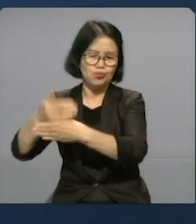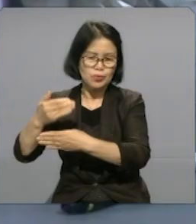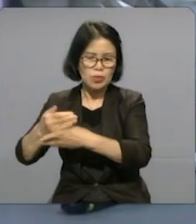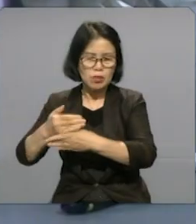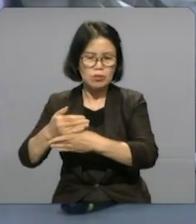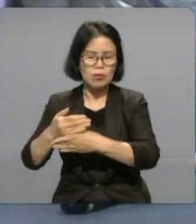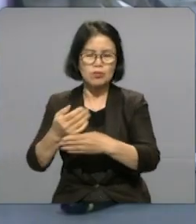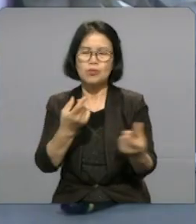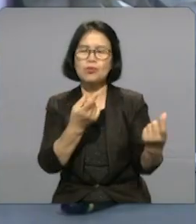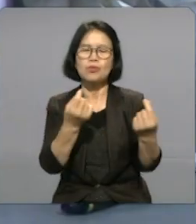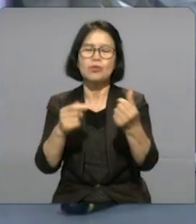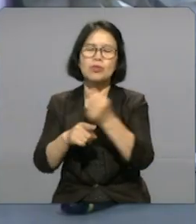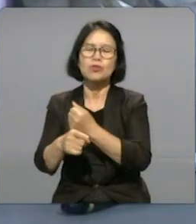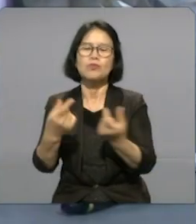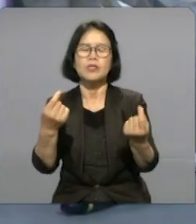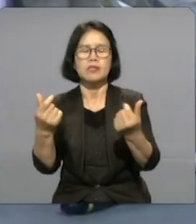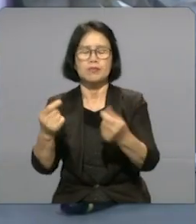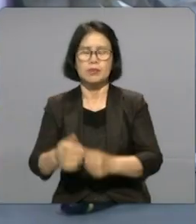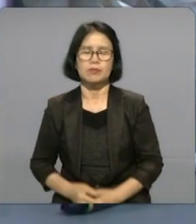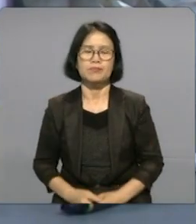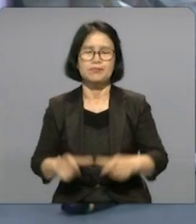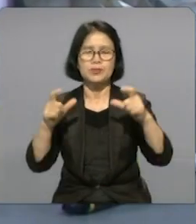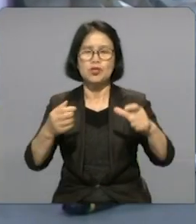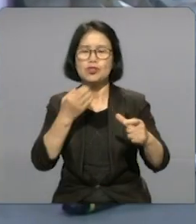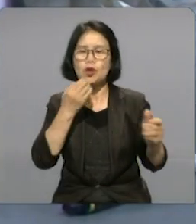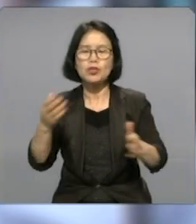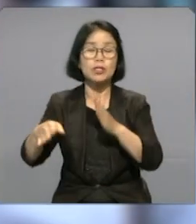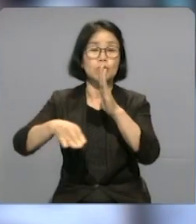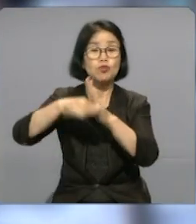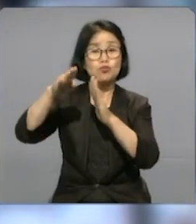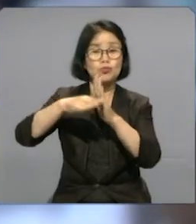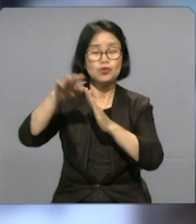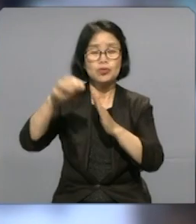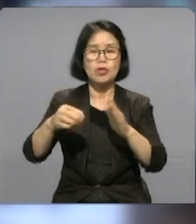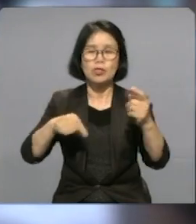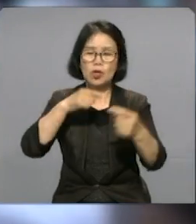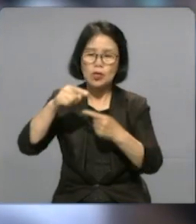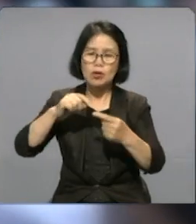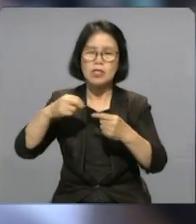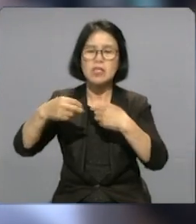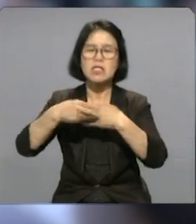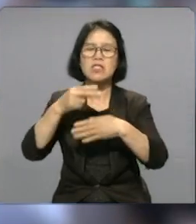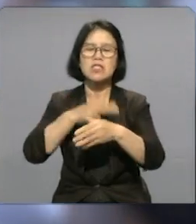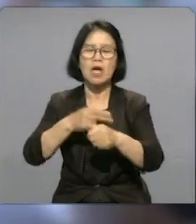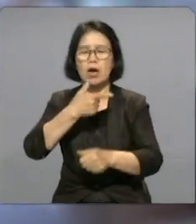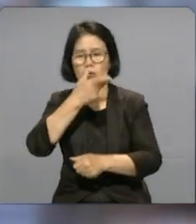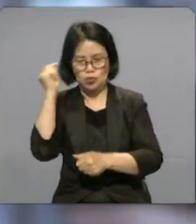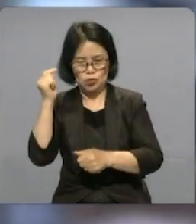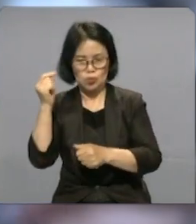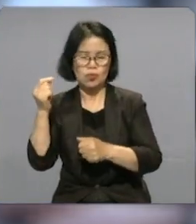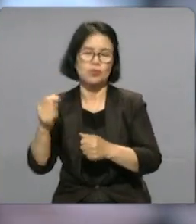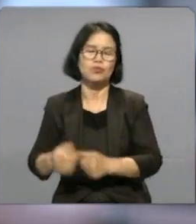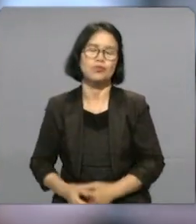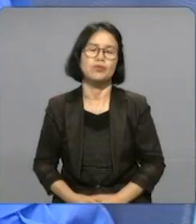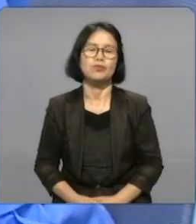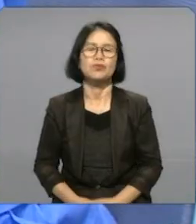이유입니다. 지역적으로는 경기 북부 지역이 경영난과 의사인력 부족이란 직격탄을